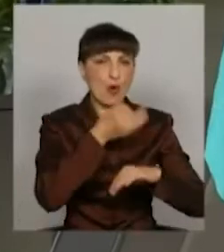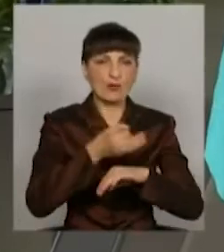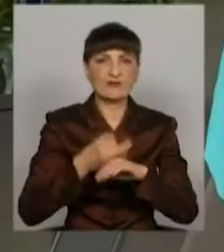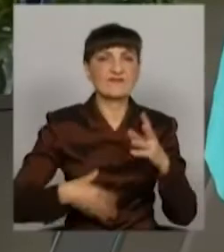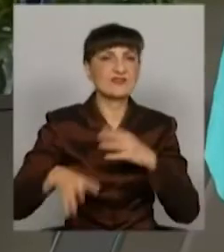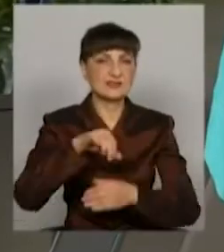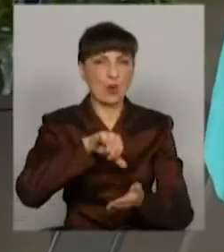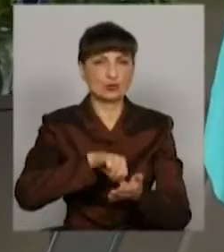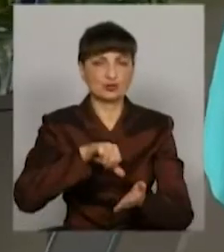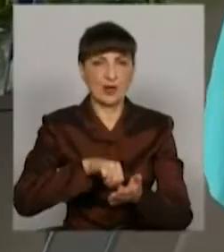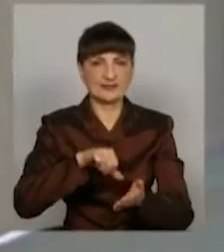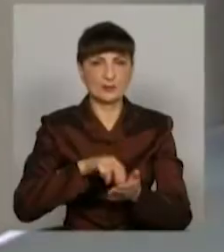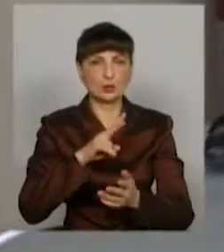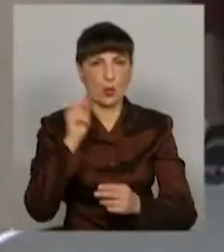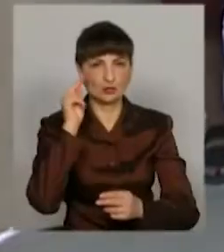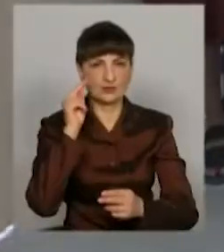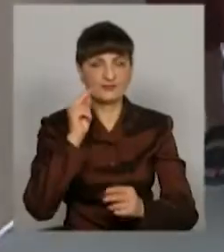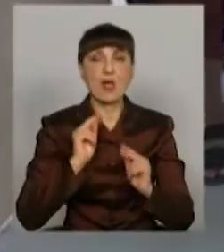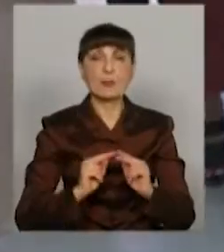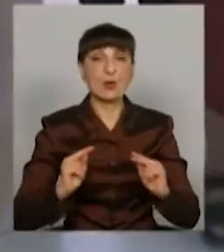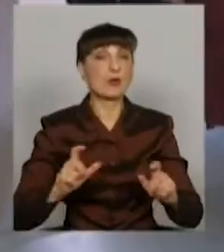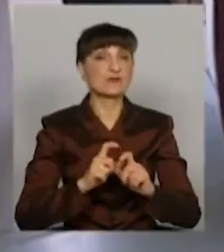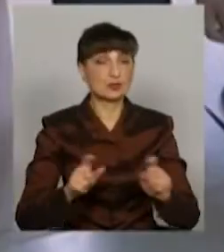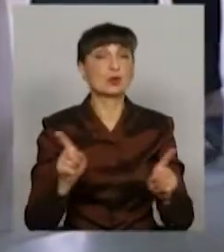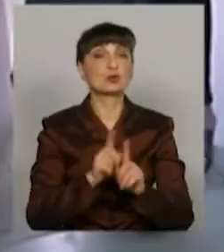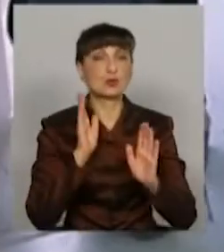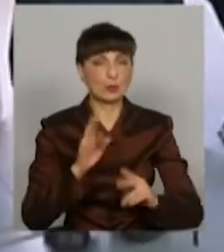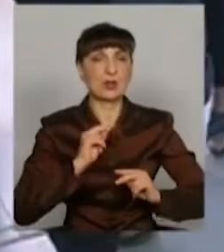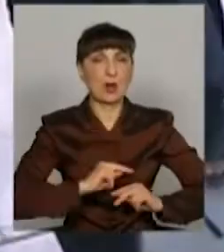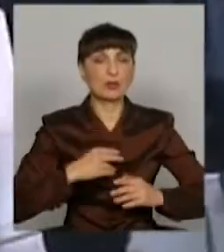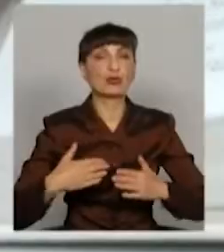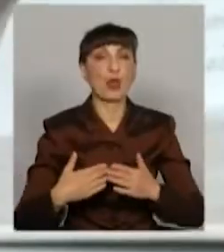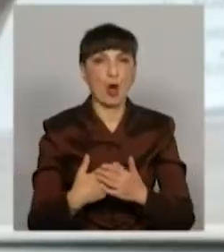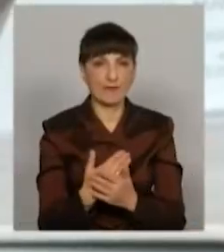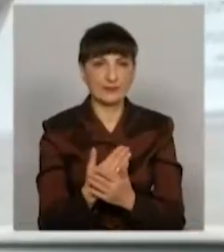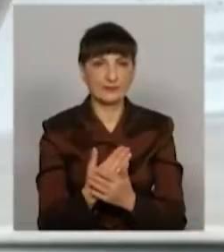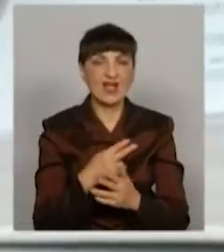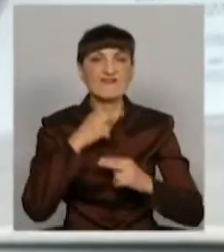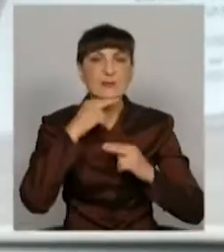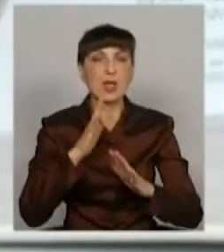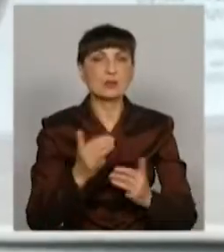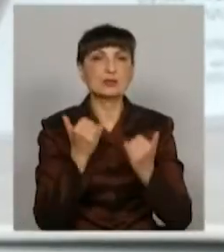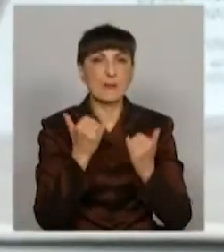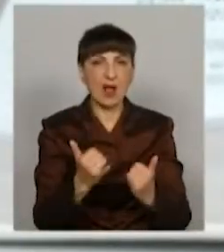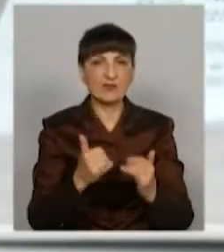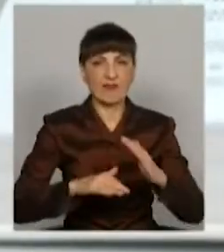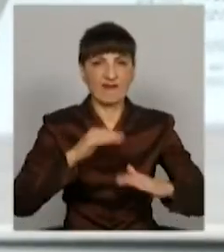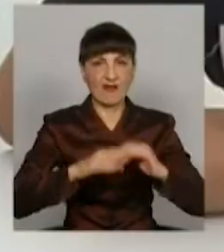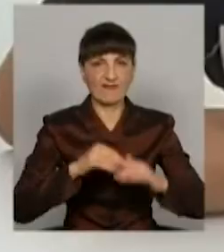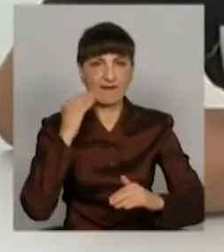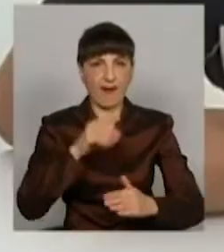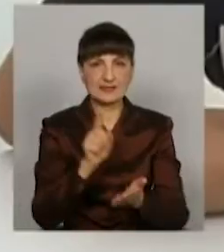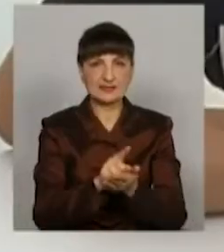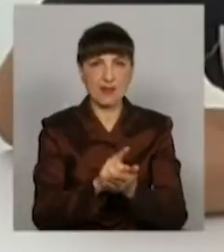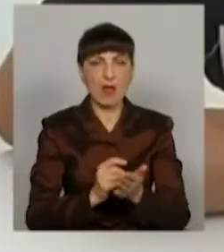участников образовательного процесса. Педагоги в школах теперь тоже будут работать по-новому. Значительное внимание будет направлено на квалификацию